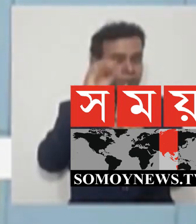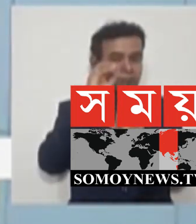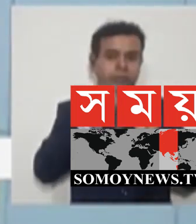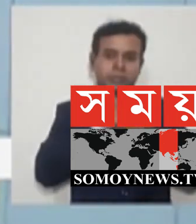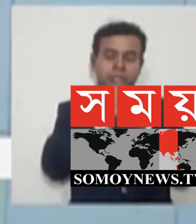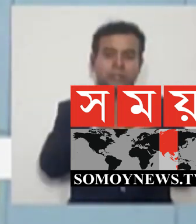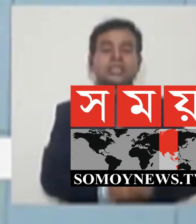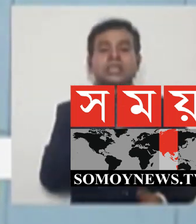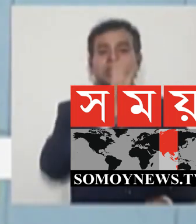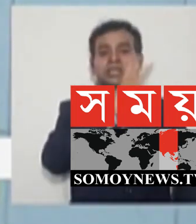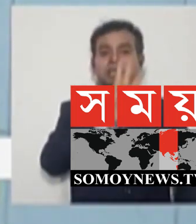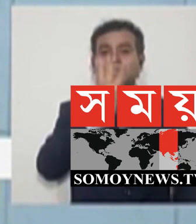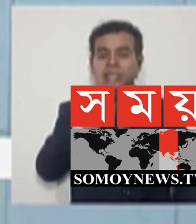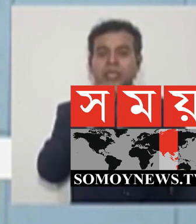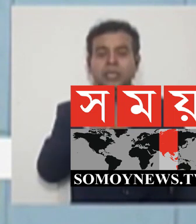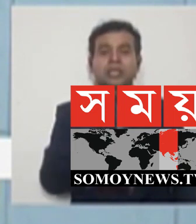মধ্যে